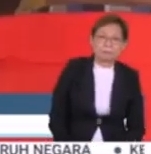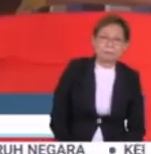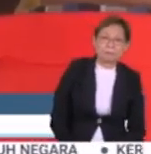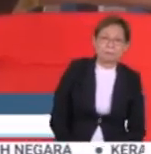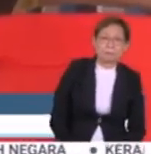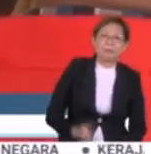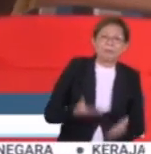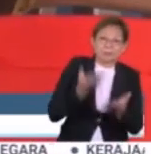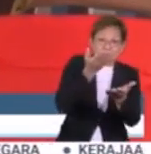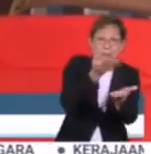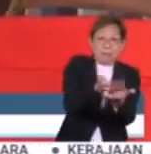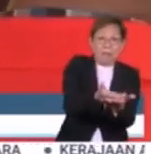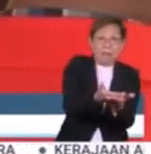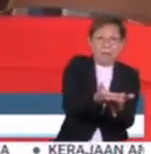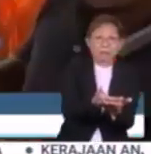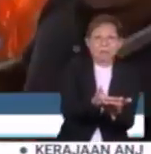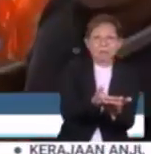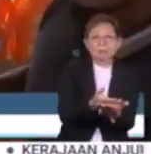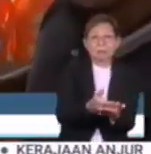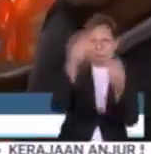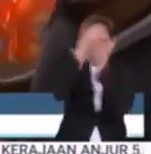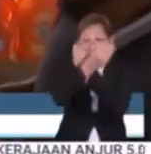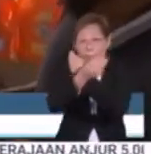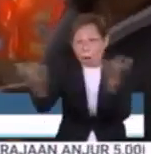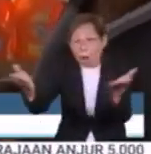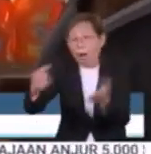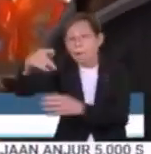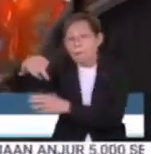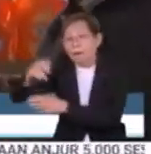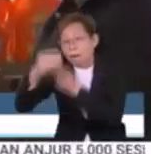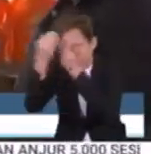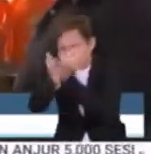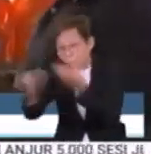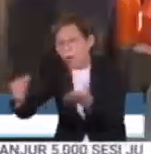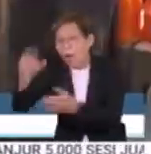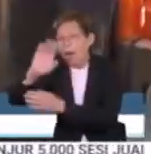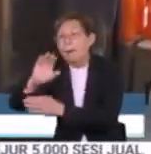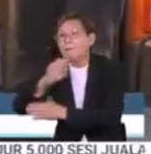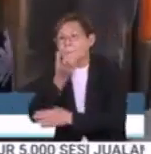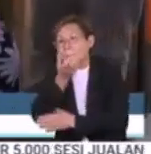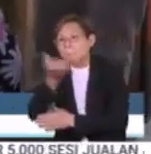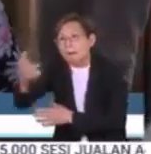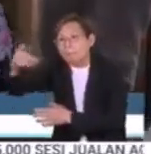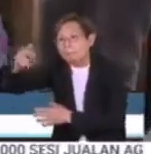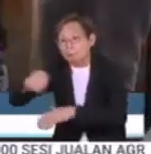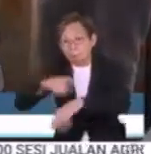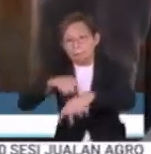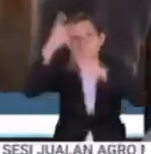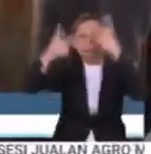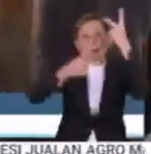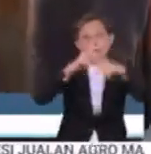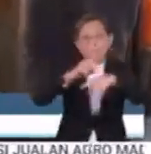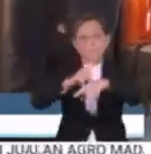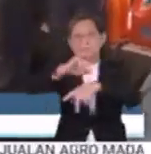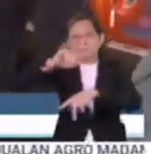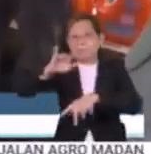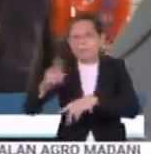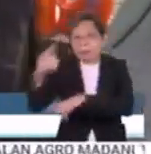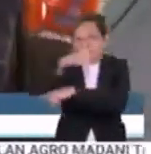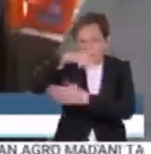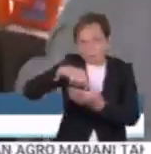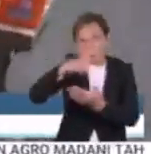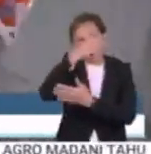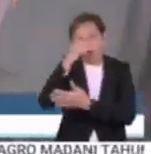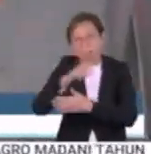cadangan tersebut akan disalurkan kepada Perdana Menteri Datu Sri Anwar Ibrahim semasa lewat ta beliau di hari ini